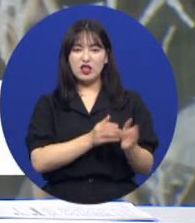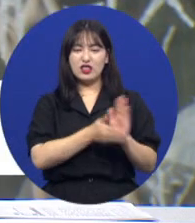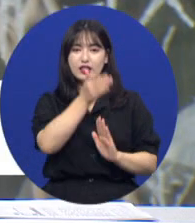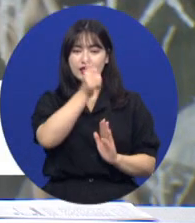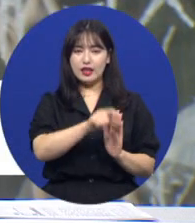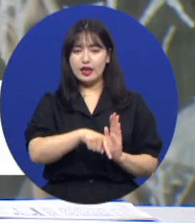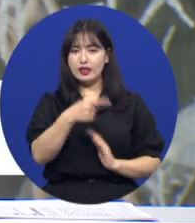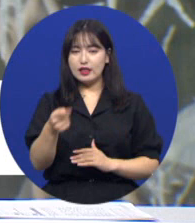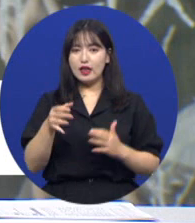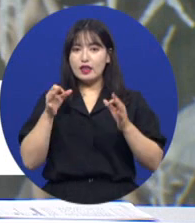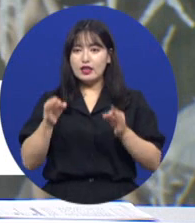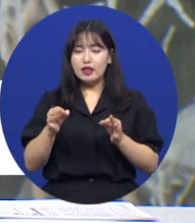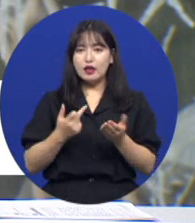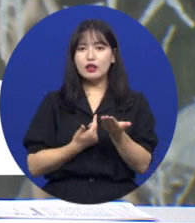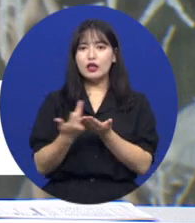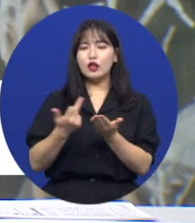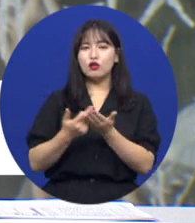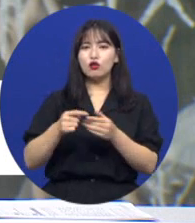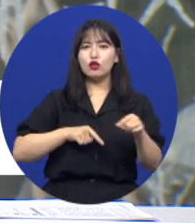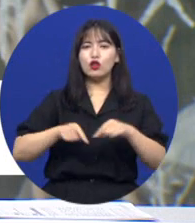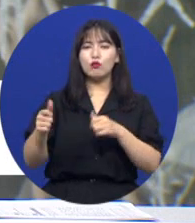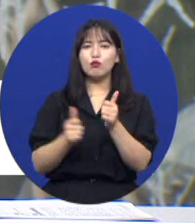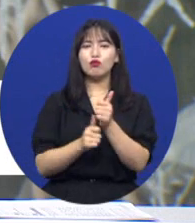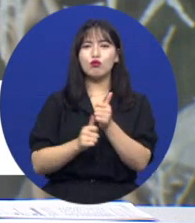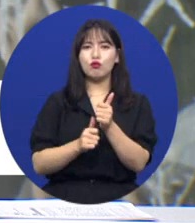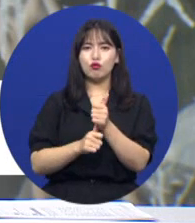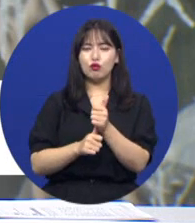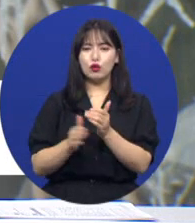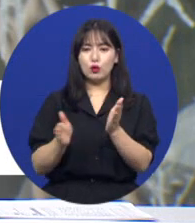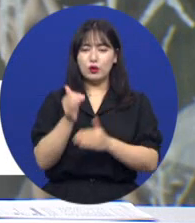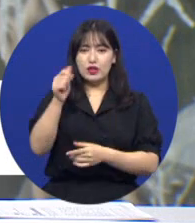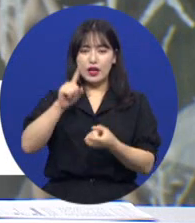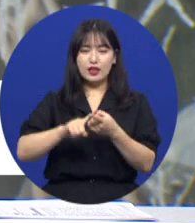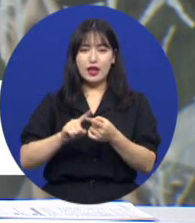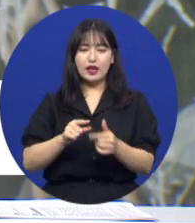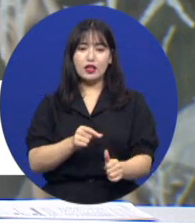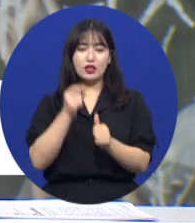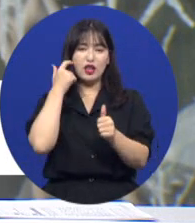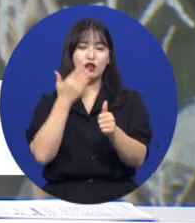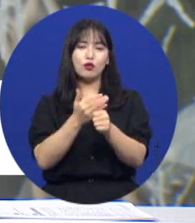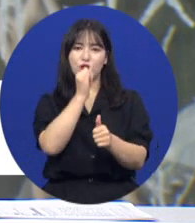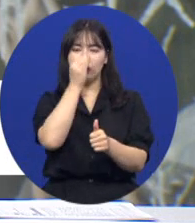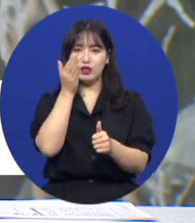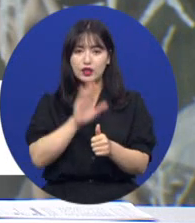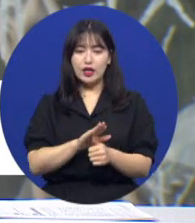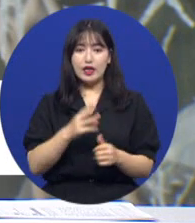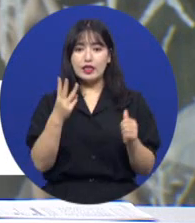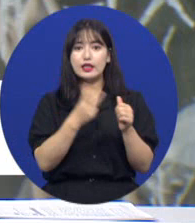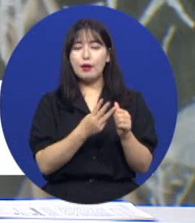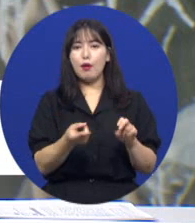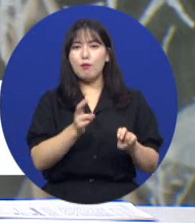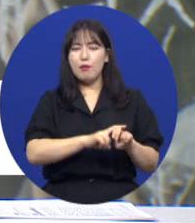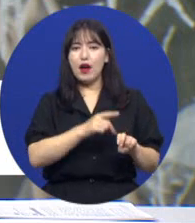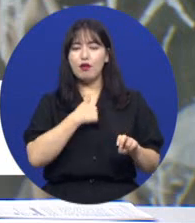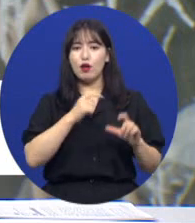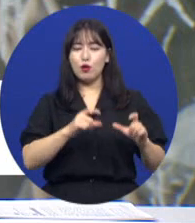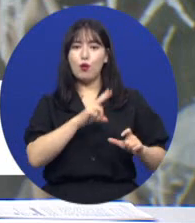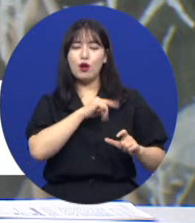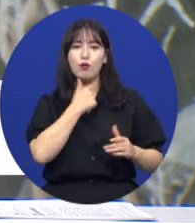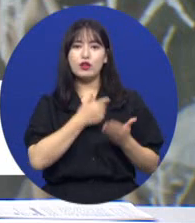김 의원 제주도 정무부지사 후보자 인사 총무 래도 내일 열리는데요 3 선도 의원 출신인 김 의원 후보자에